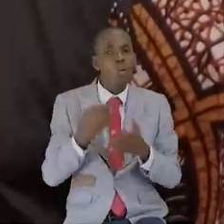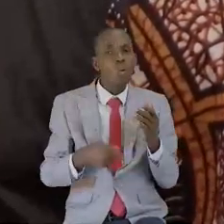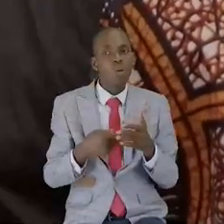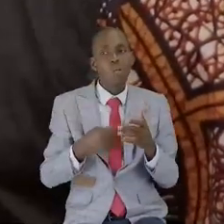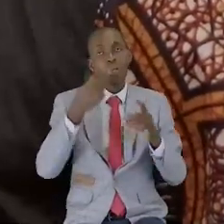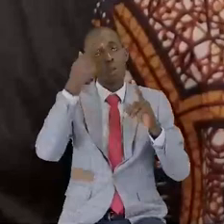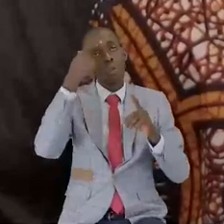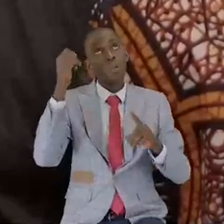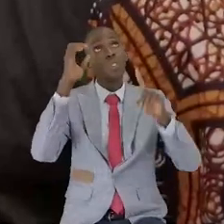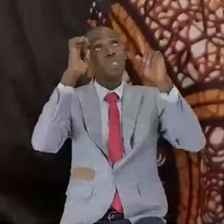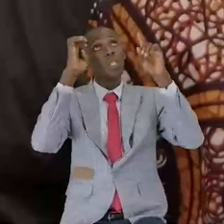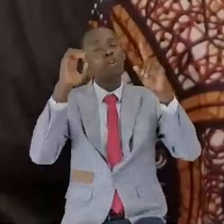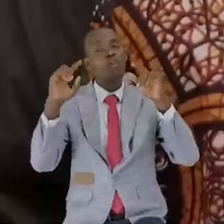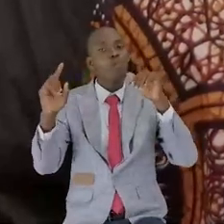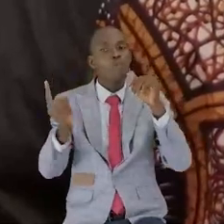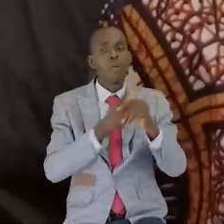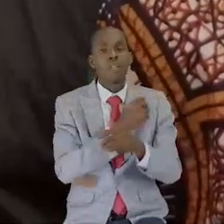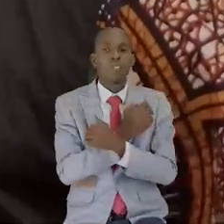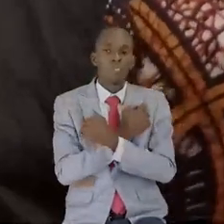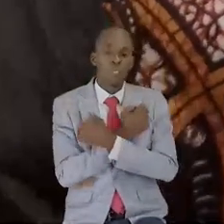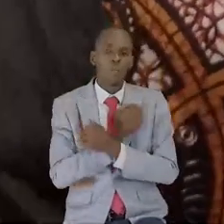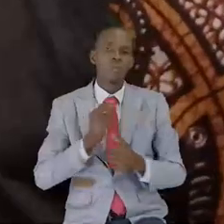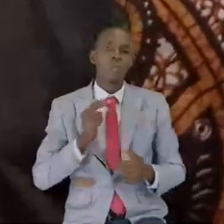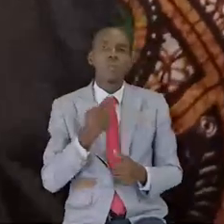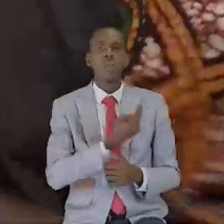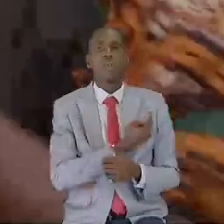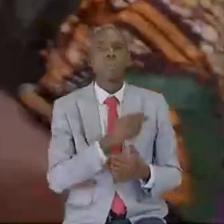Parce qu'il nous a aimés le premier.